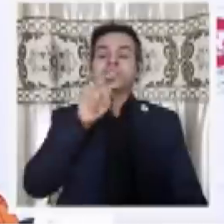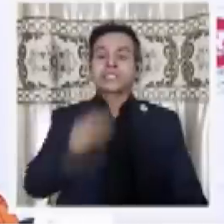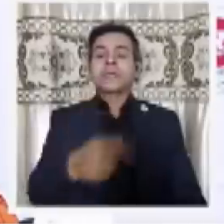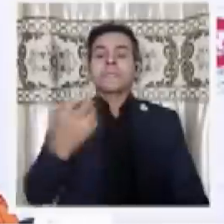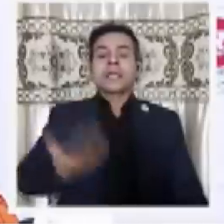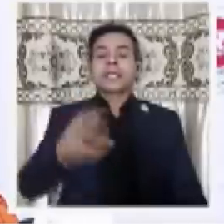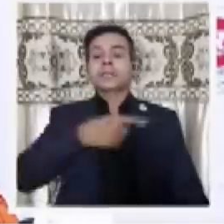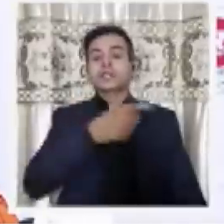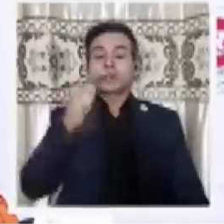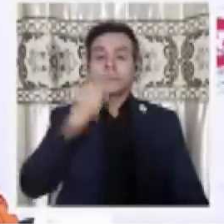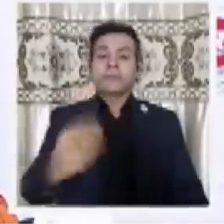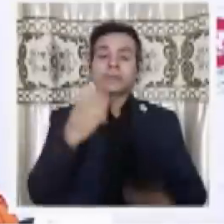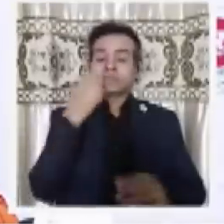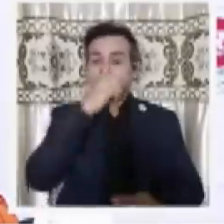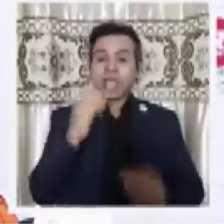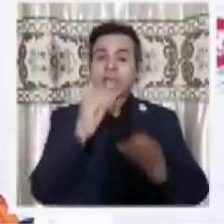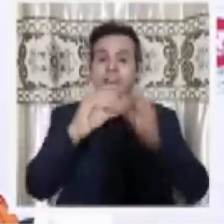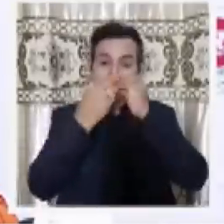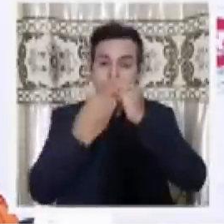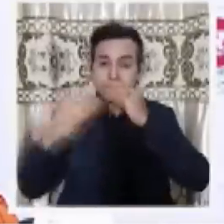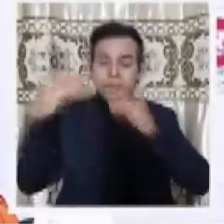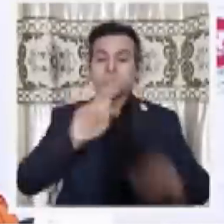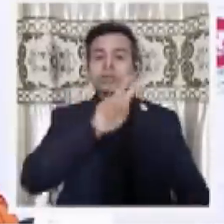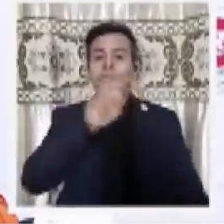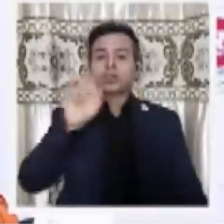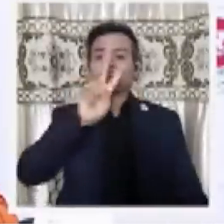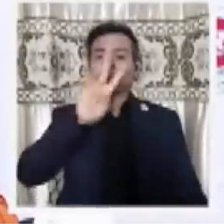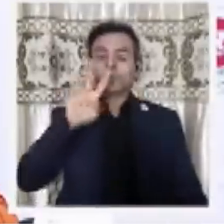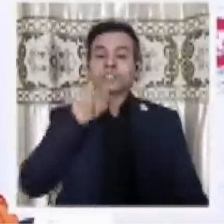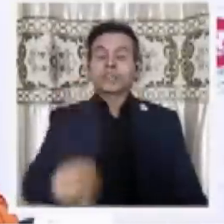শয্যা 401টি, সারা দেশে অক্সিজেন সিলিন্ডার সংখ্যা